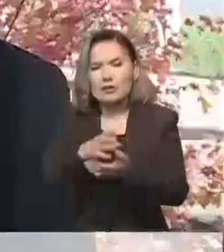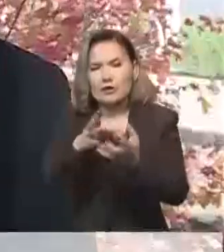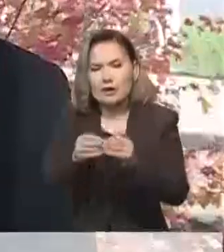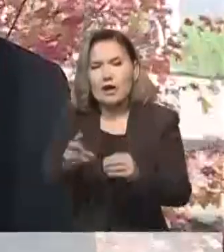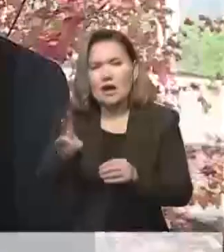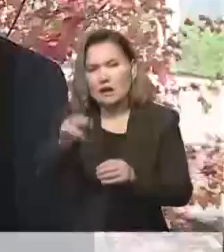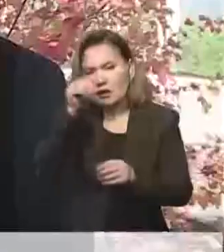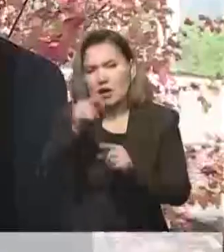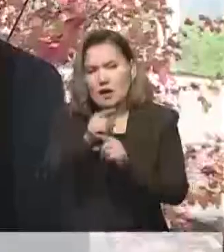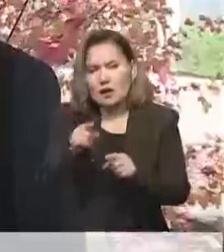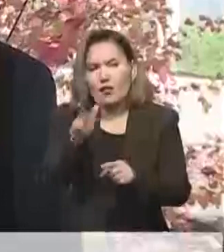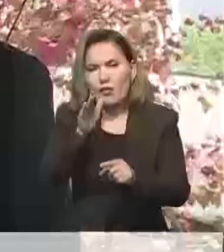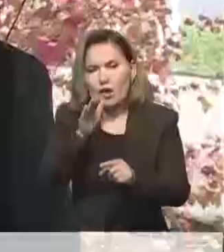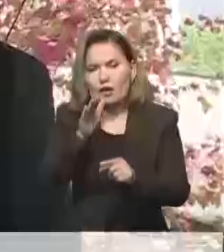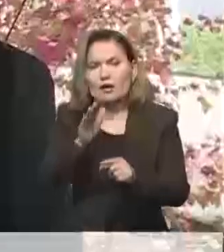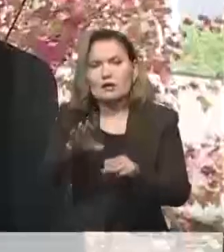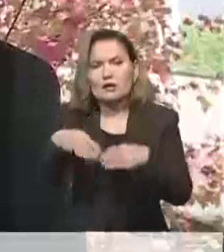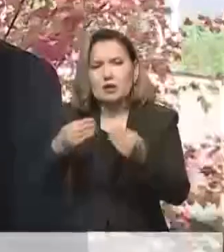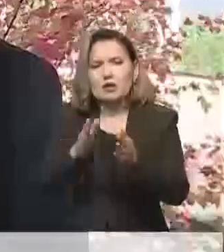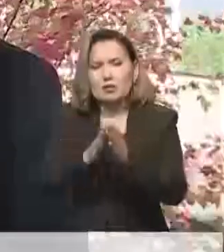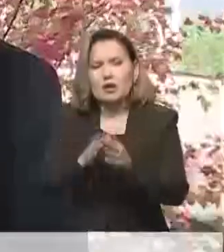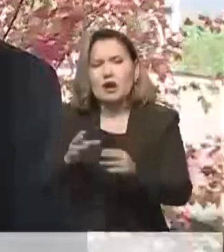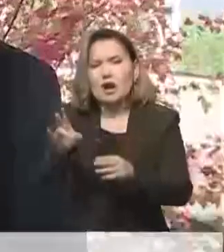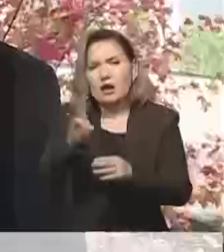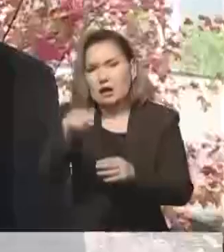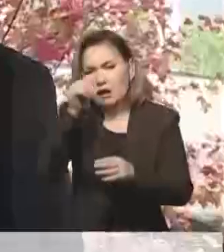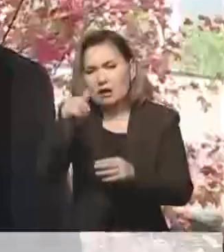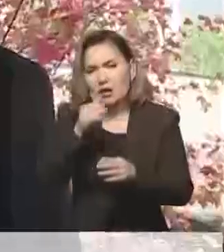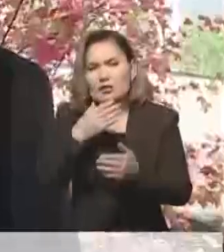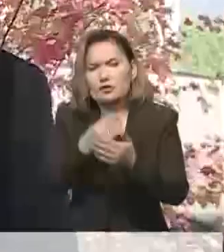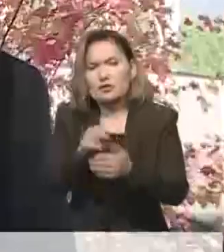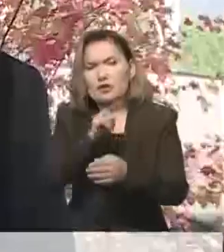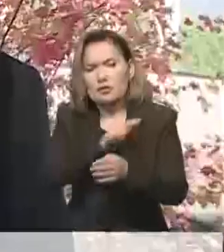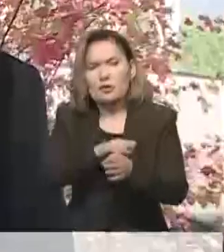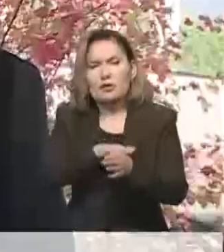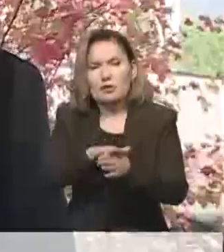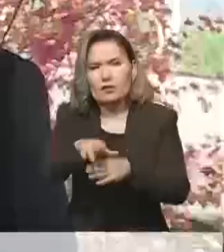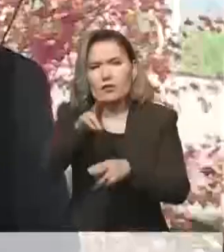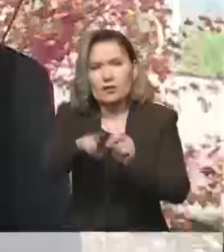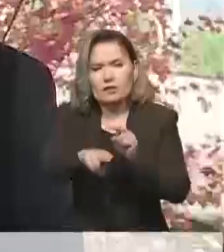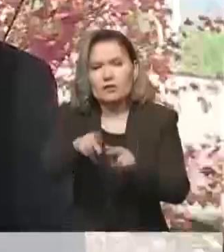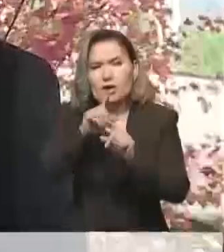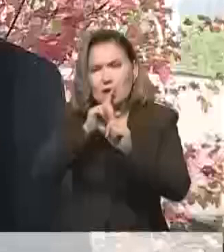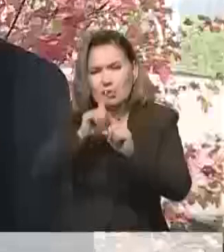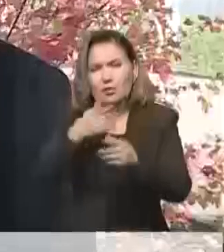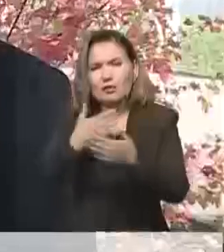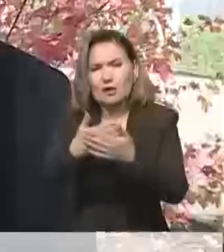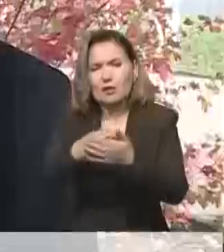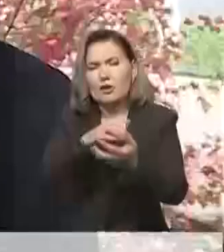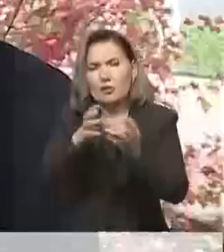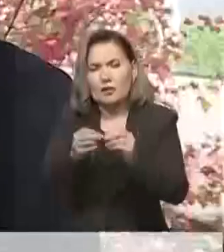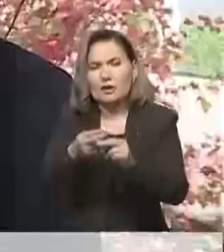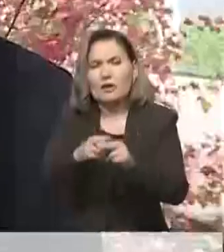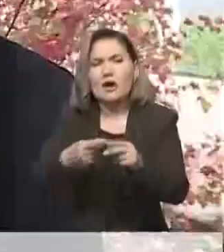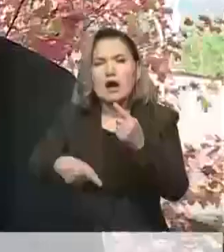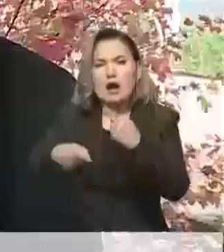отыр. Егер осы қараша айына дейін егер олар өз жұмыстарын бастамаған жағдайда қала әкімдігі осы берілген 18 гектарды жаңағы қайтадан